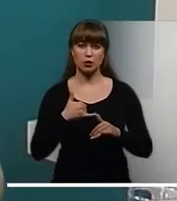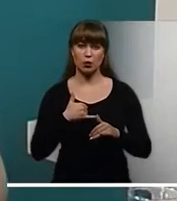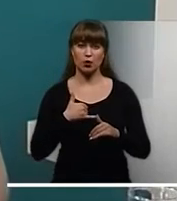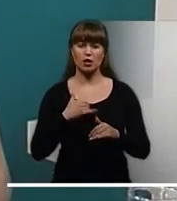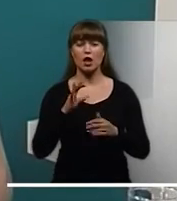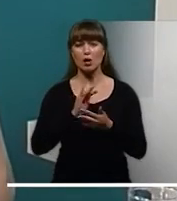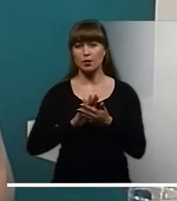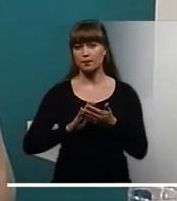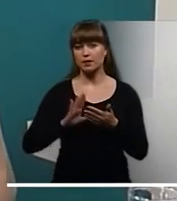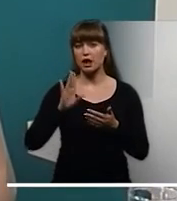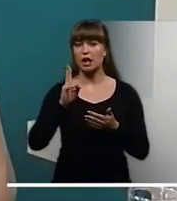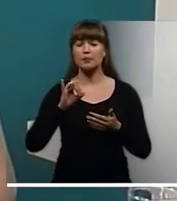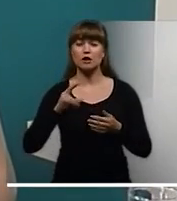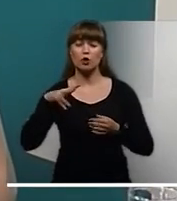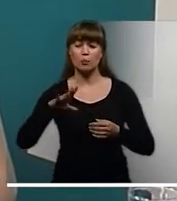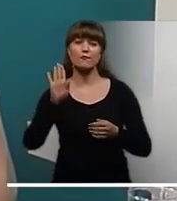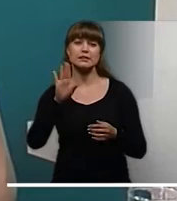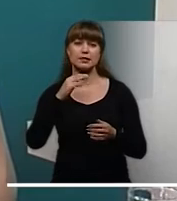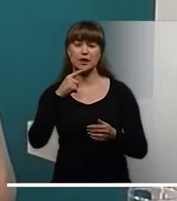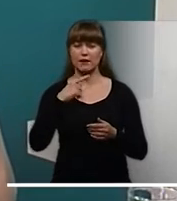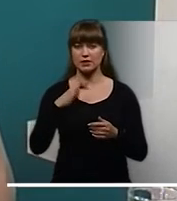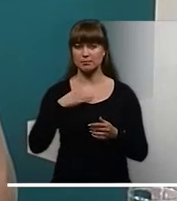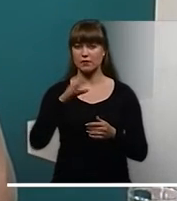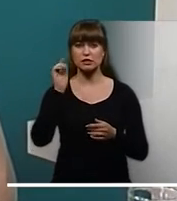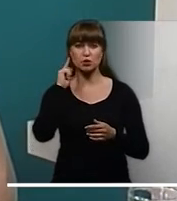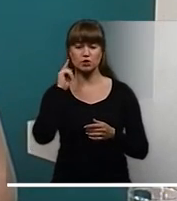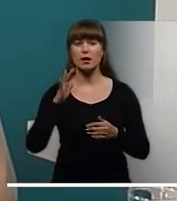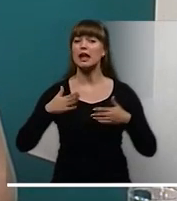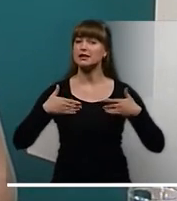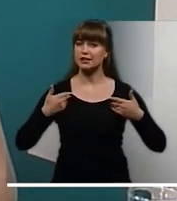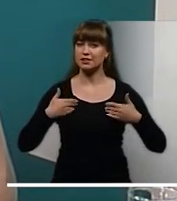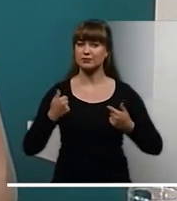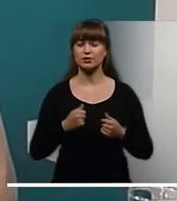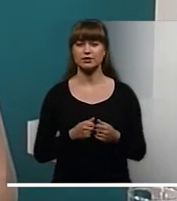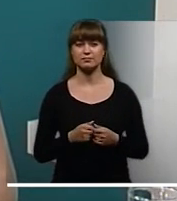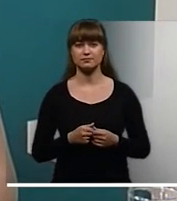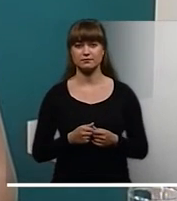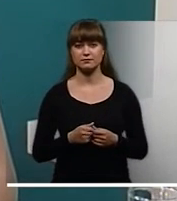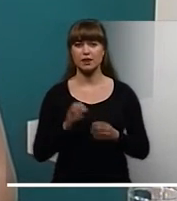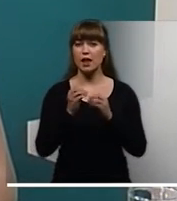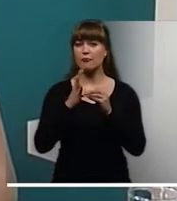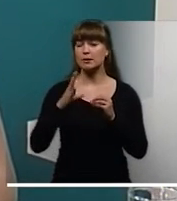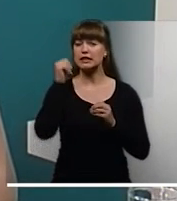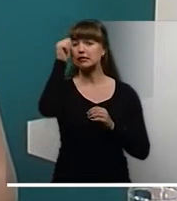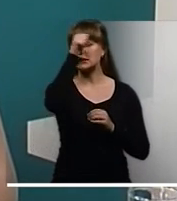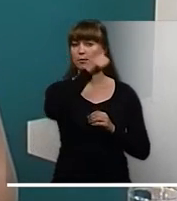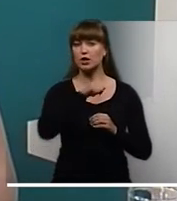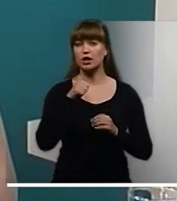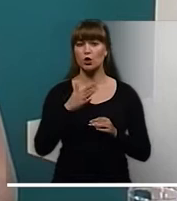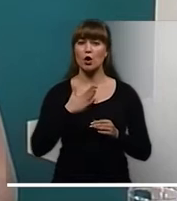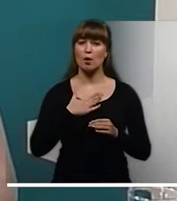из из каменоломни. Любовь Васильевна, говорите, мы вас слушаем. Здравствуйте. Здравствуйте. В 15